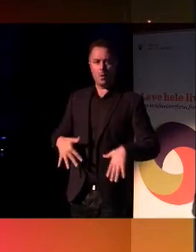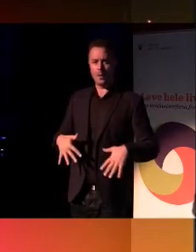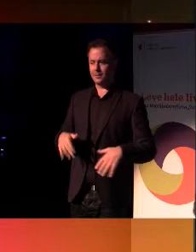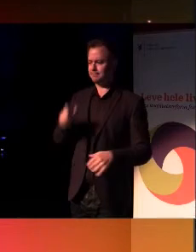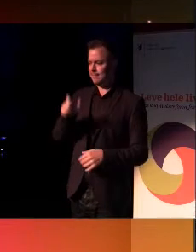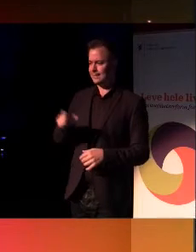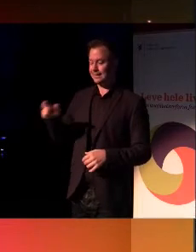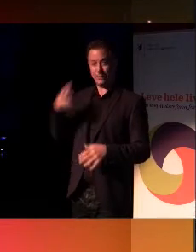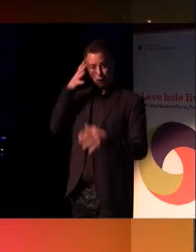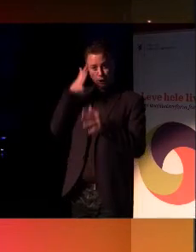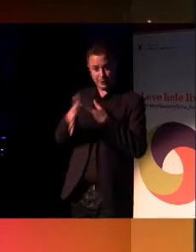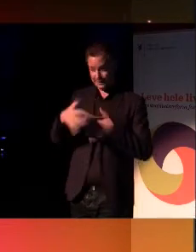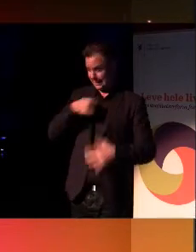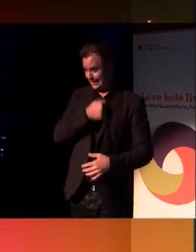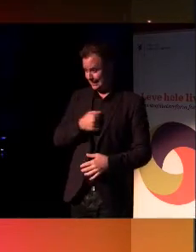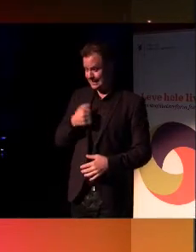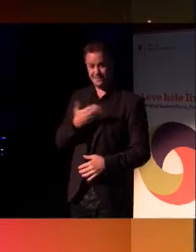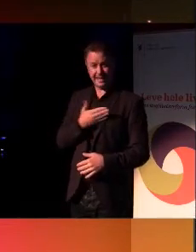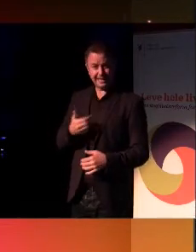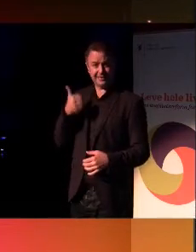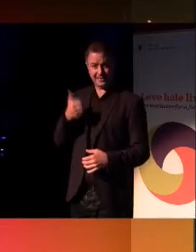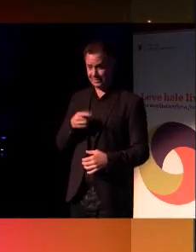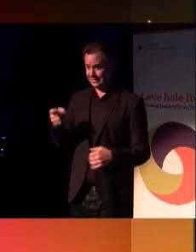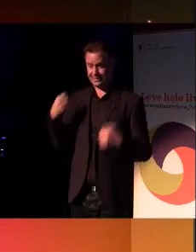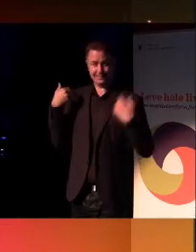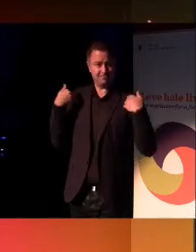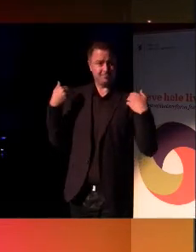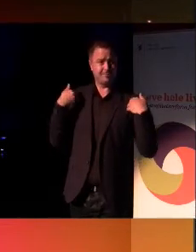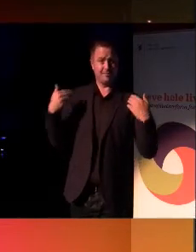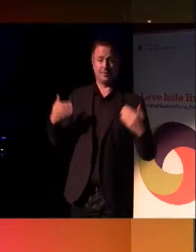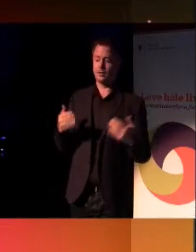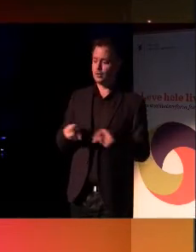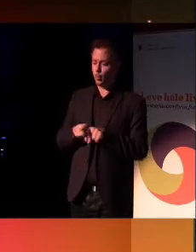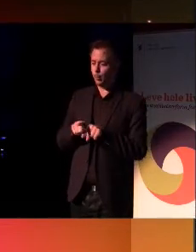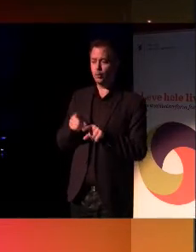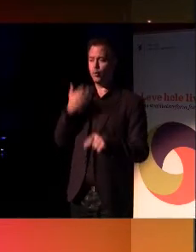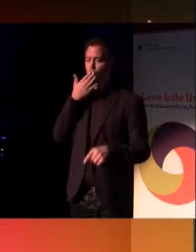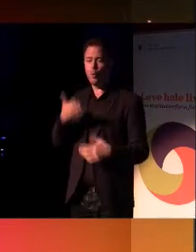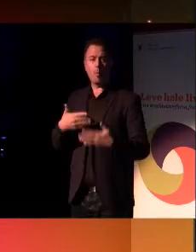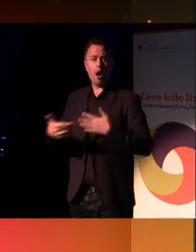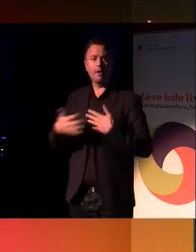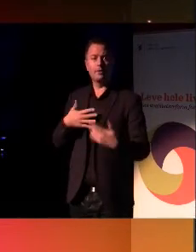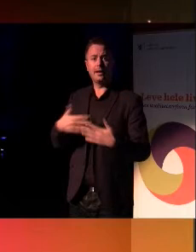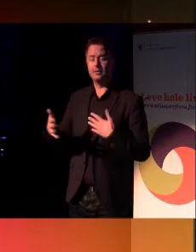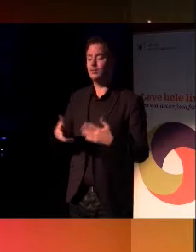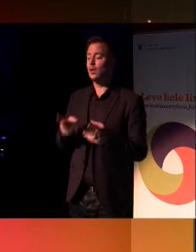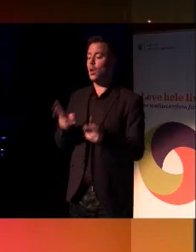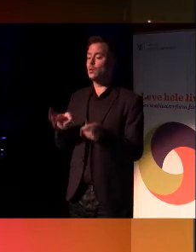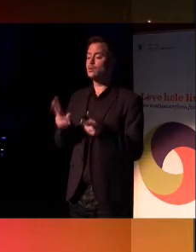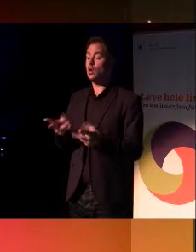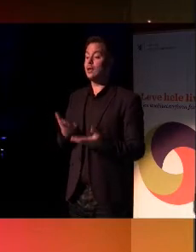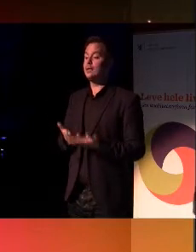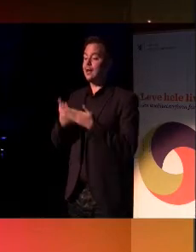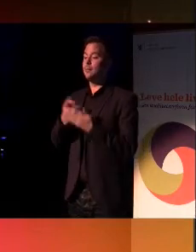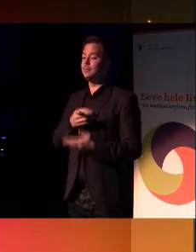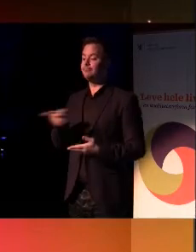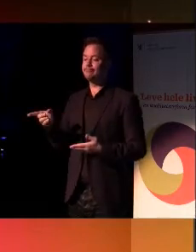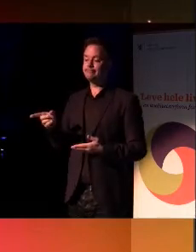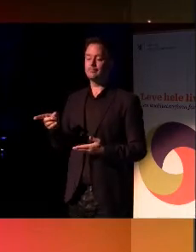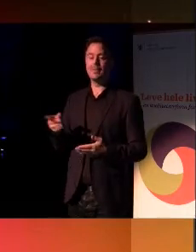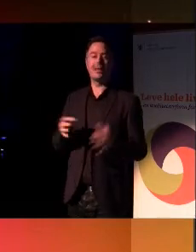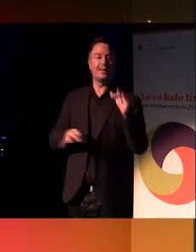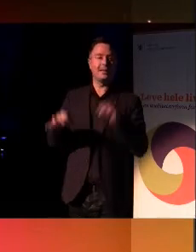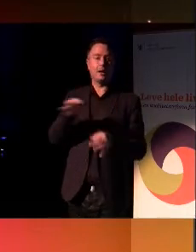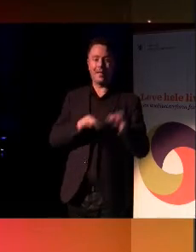både som en del av behandlingen, men også som et virkemiddel for å få de tilgjengelig for ikke-medikamentell behandling. Jeg hadde gleden av å